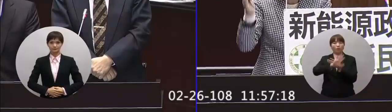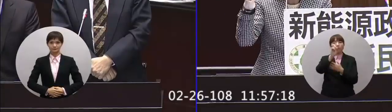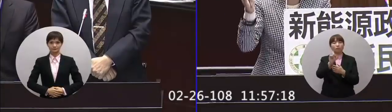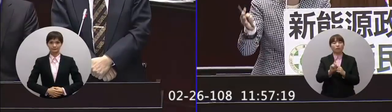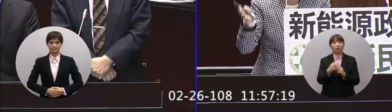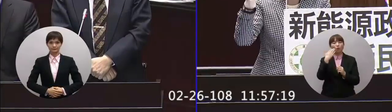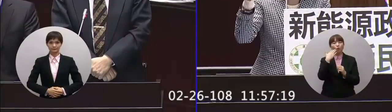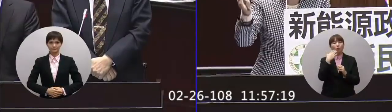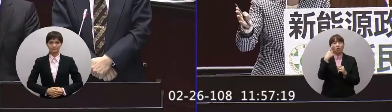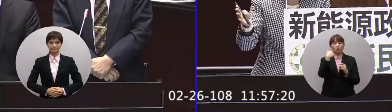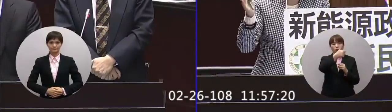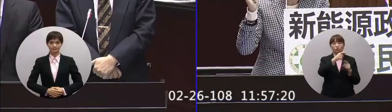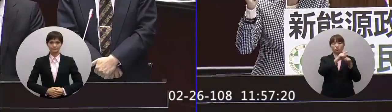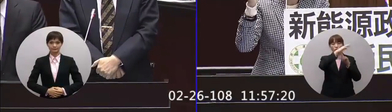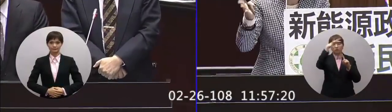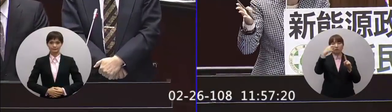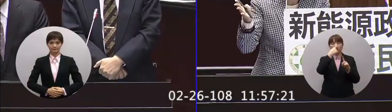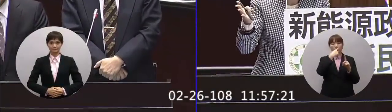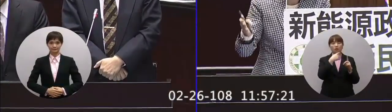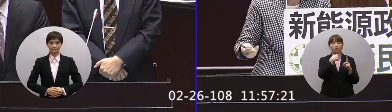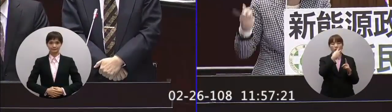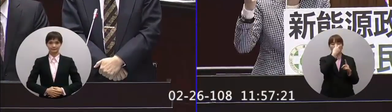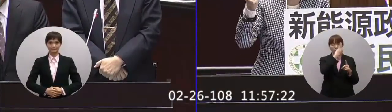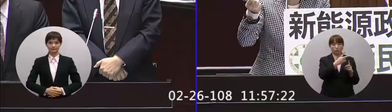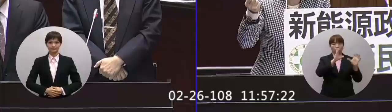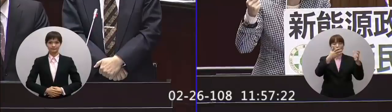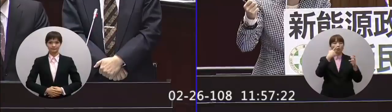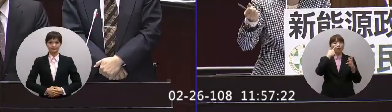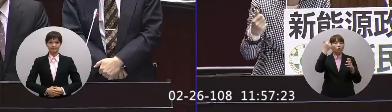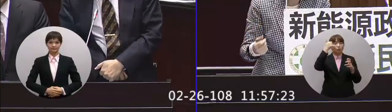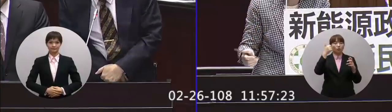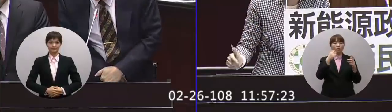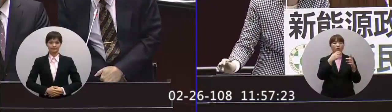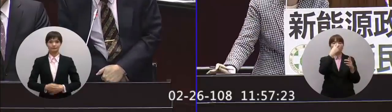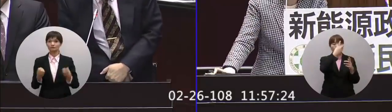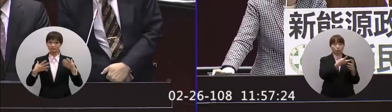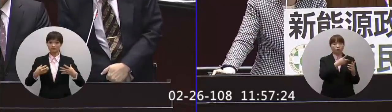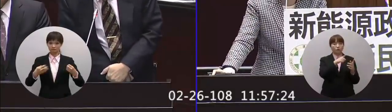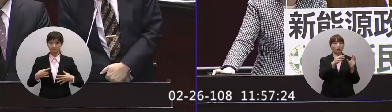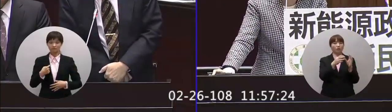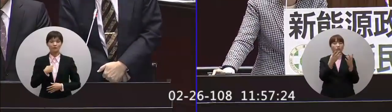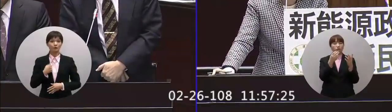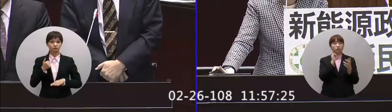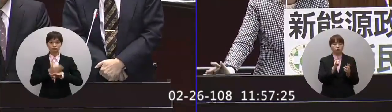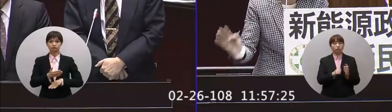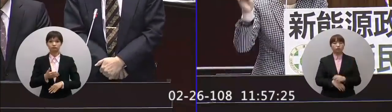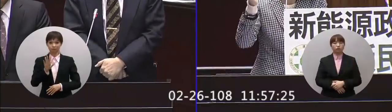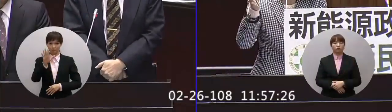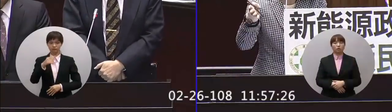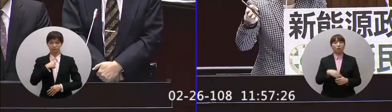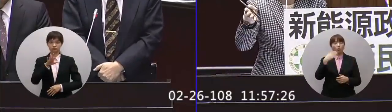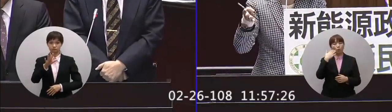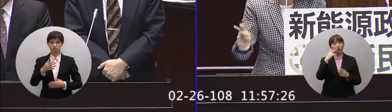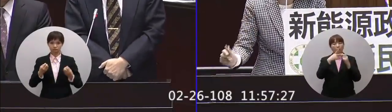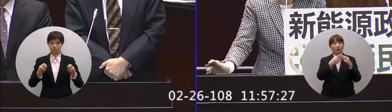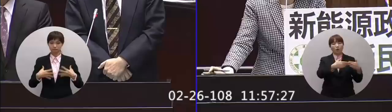比如说，如果他到中山岭去跟国父的这个陵寝， 那没有问题啊，我也去过， 那都没有问题， 我去过啊。 那如果